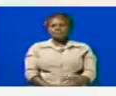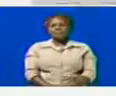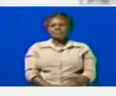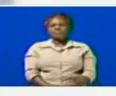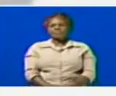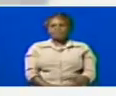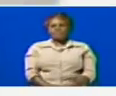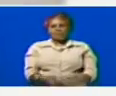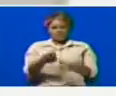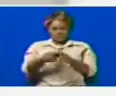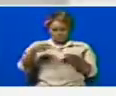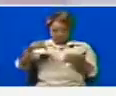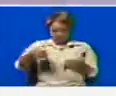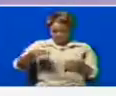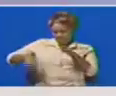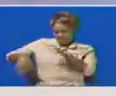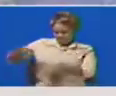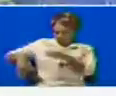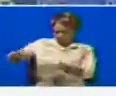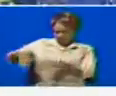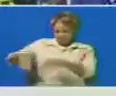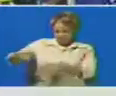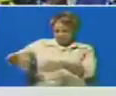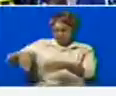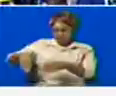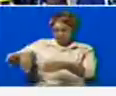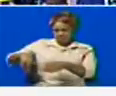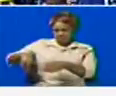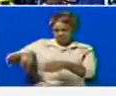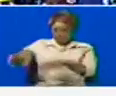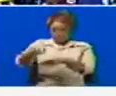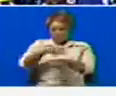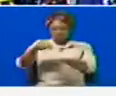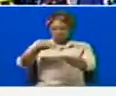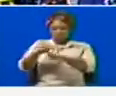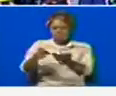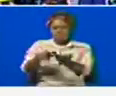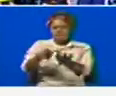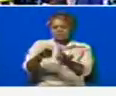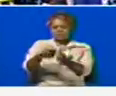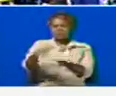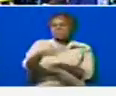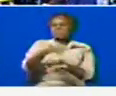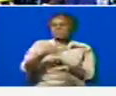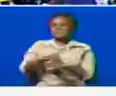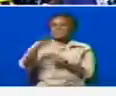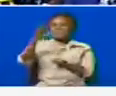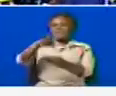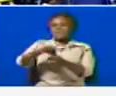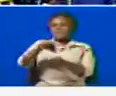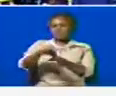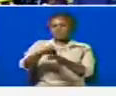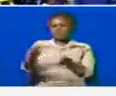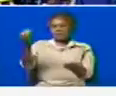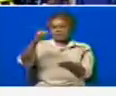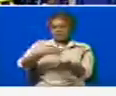Nam Kilobi, kutoka hapa katika ukumbi wa Bomas, hii ndio National Tallying Center ya uchaguzi huu wa